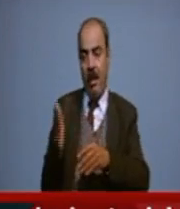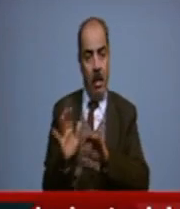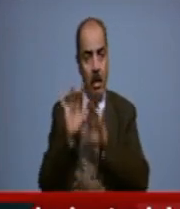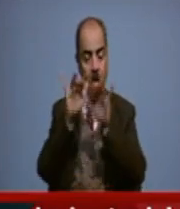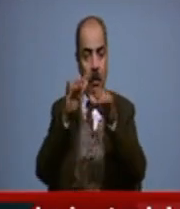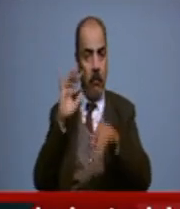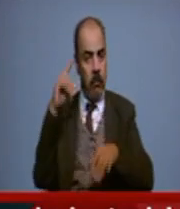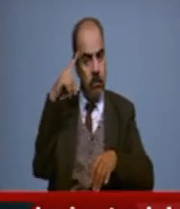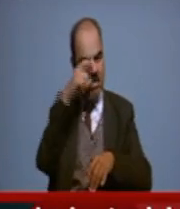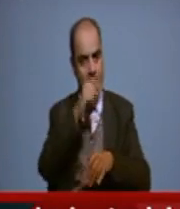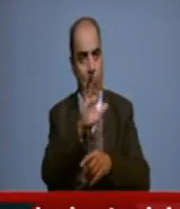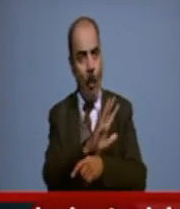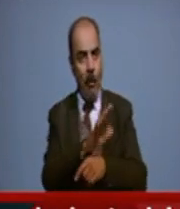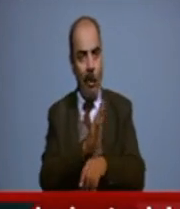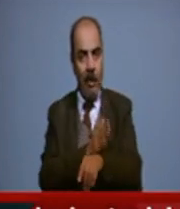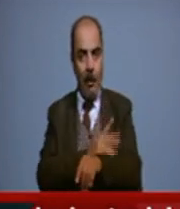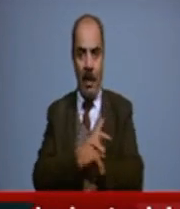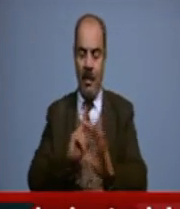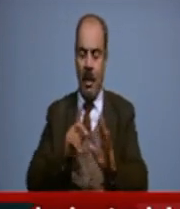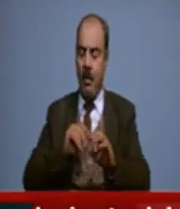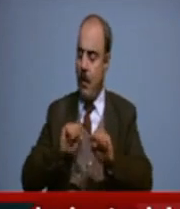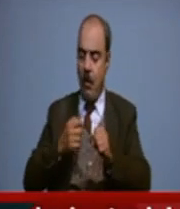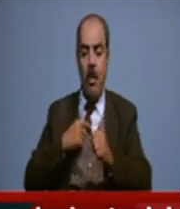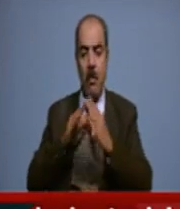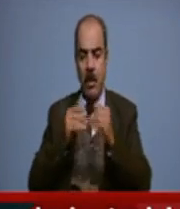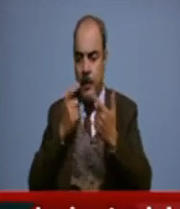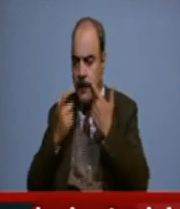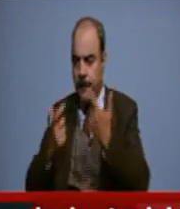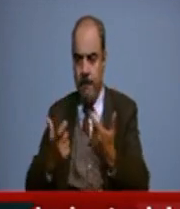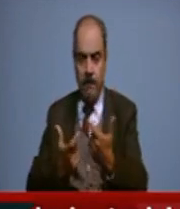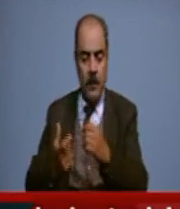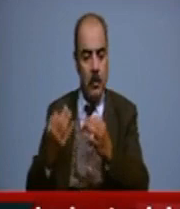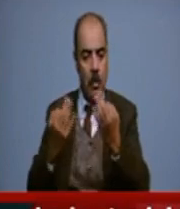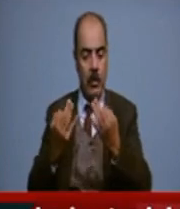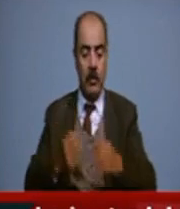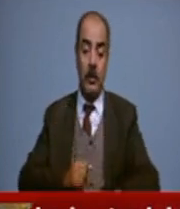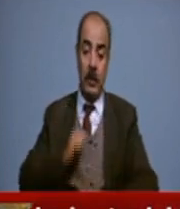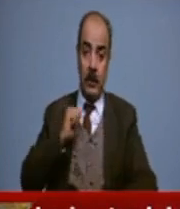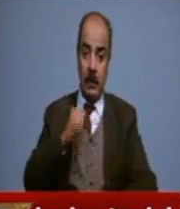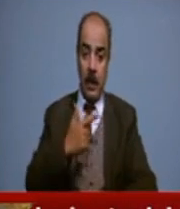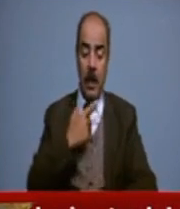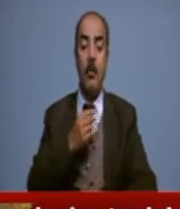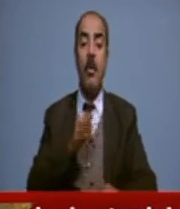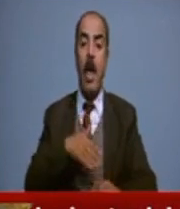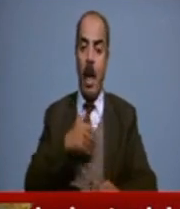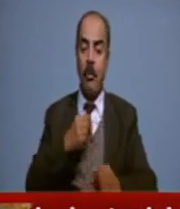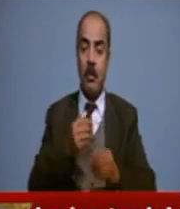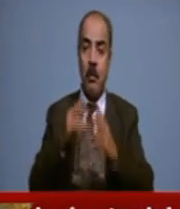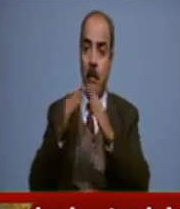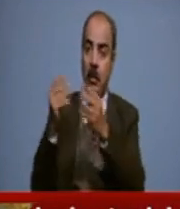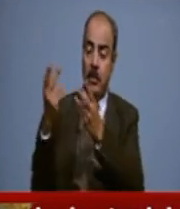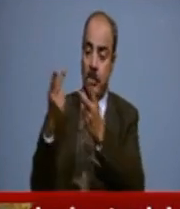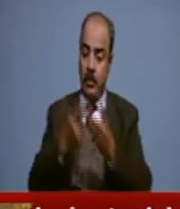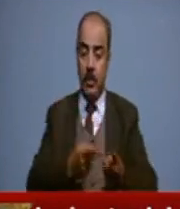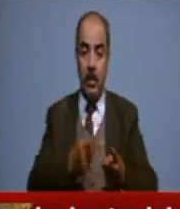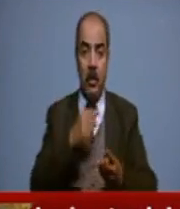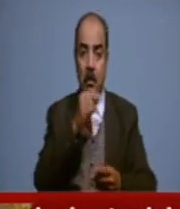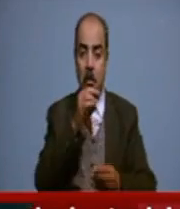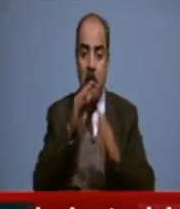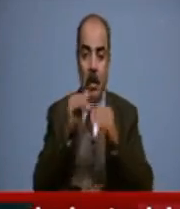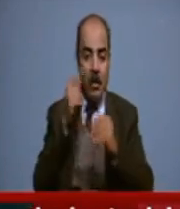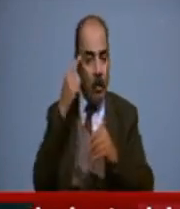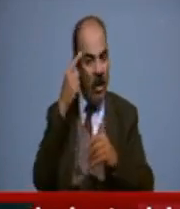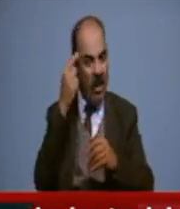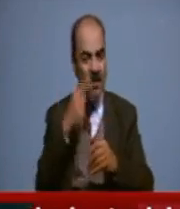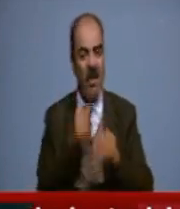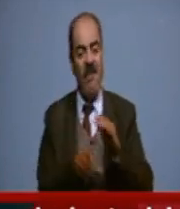يعني معبر لهجرة غير شرعية الى اوروبا. النقطة الثانية تكلمنا ايضا ان احنا مصر بتستضيف، وانا بقول هنا بتستضيف عشان دي نقطة مهمة